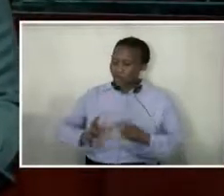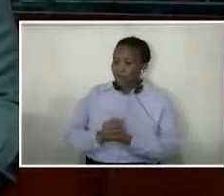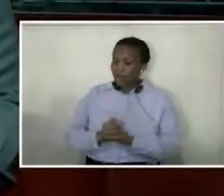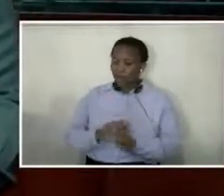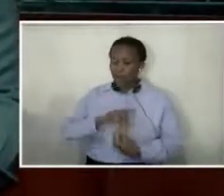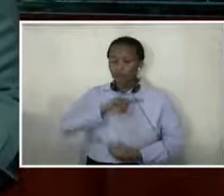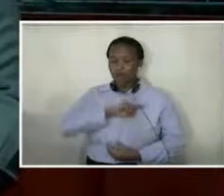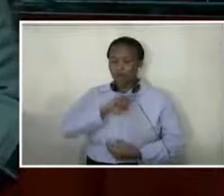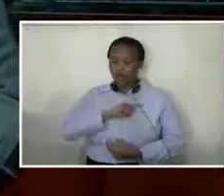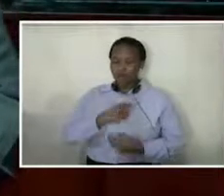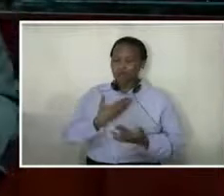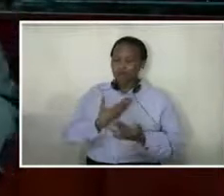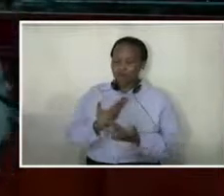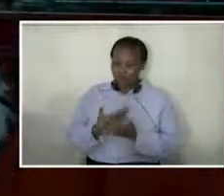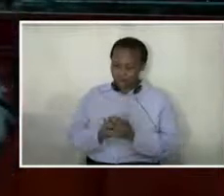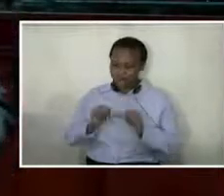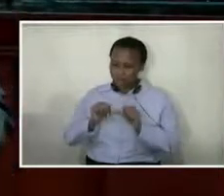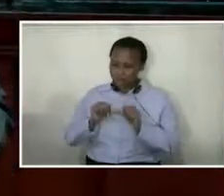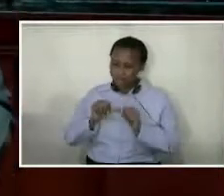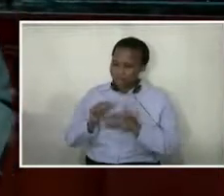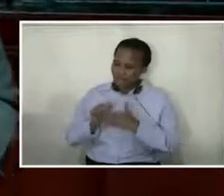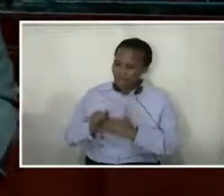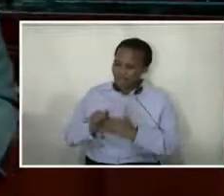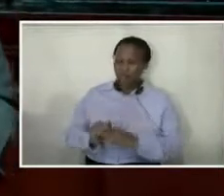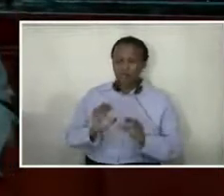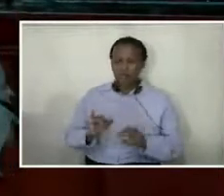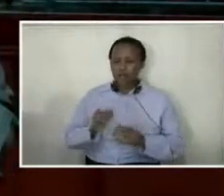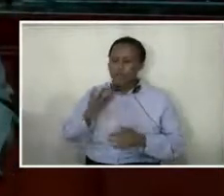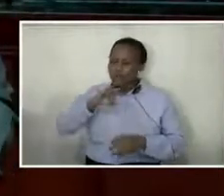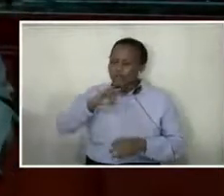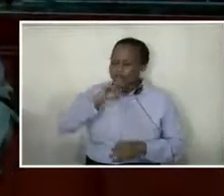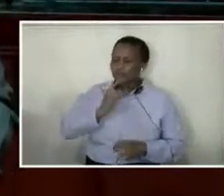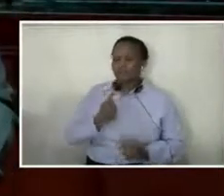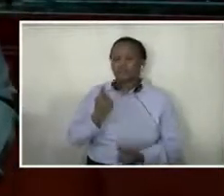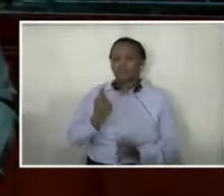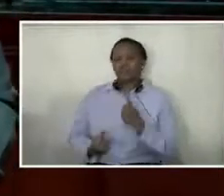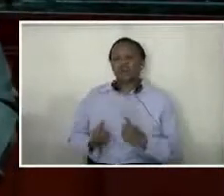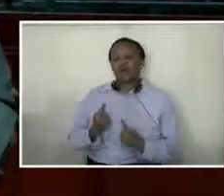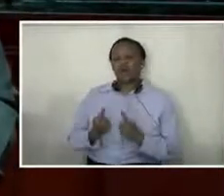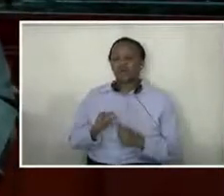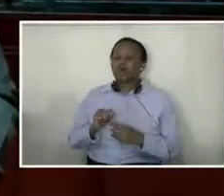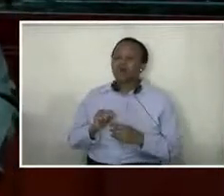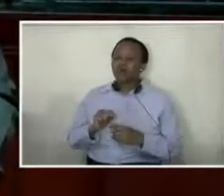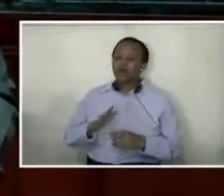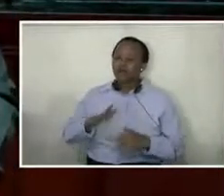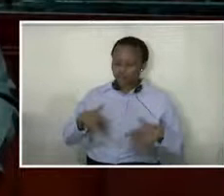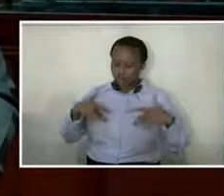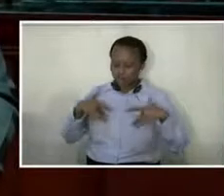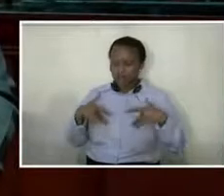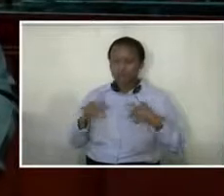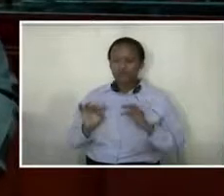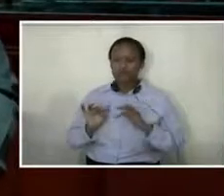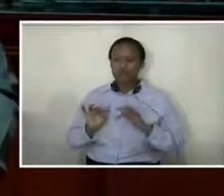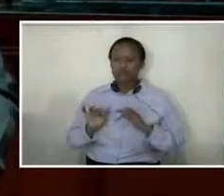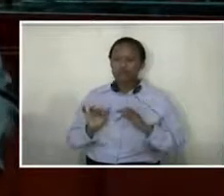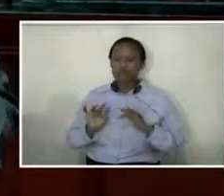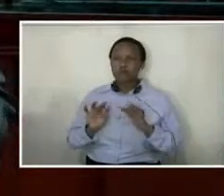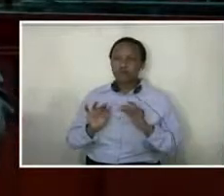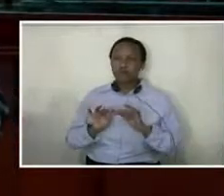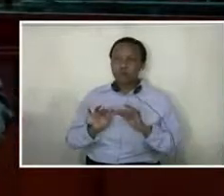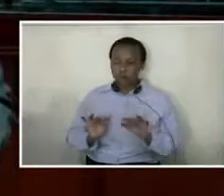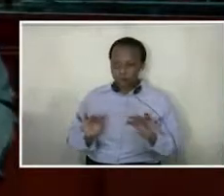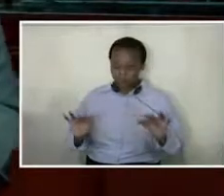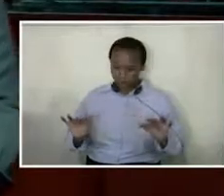izwe lakithi, sibeke impilo zabantu bakithi phambili ngaphezu kwezinto zethu esingezwani